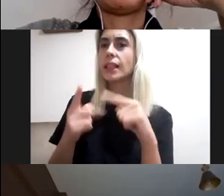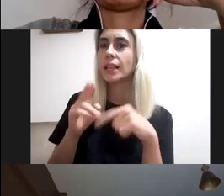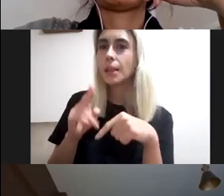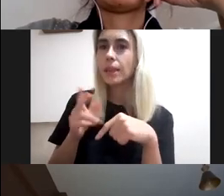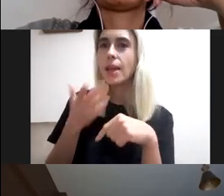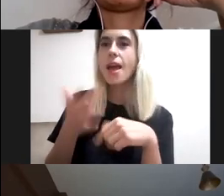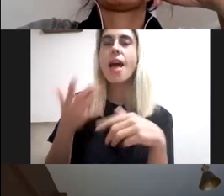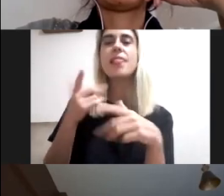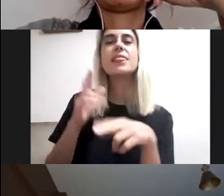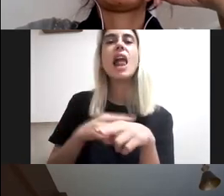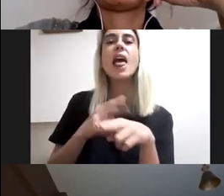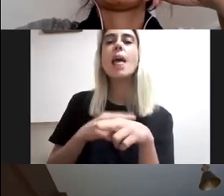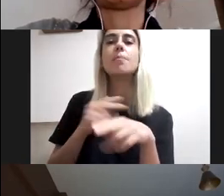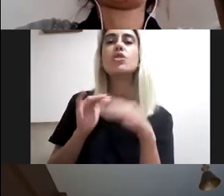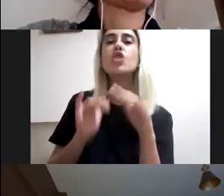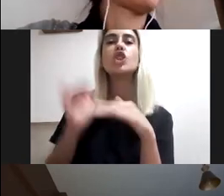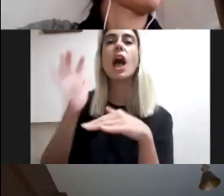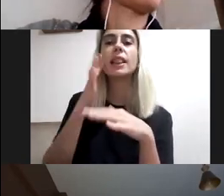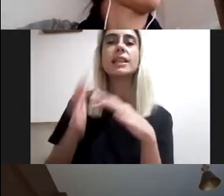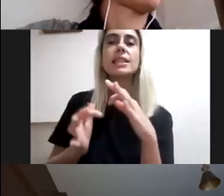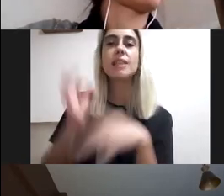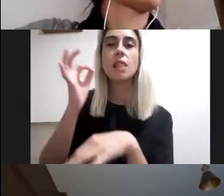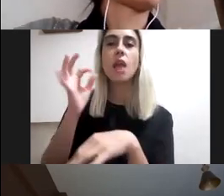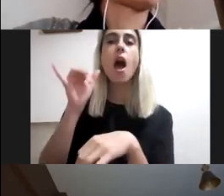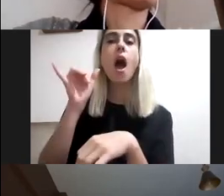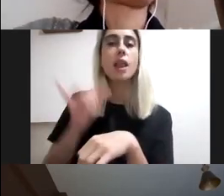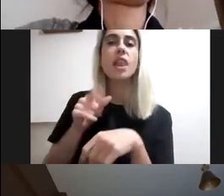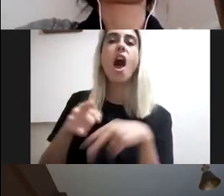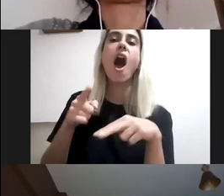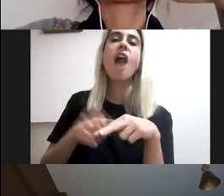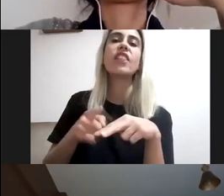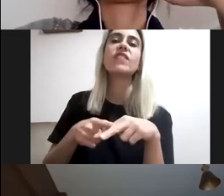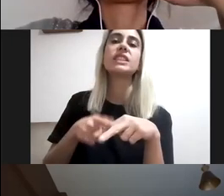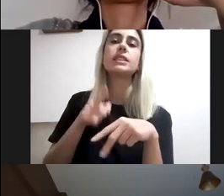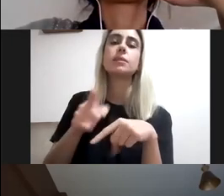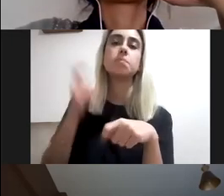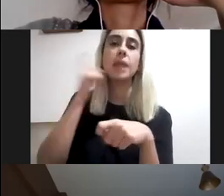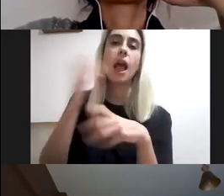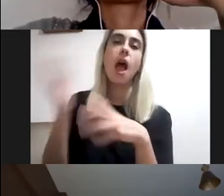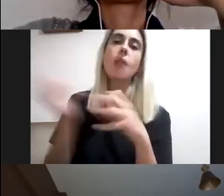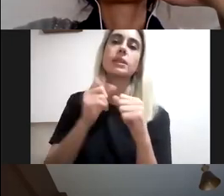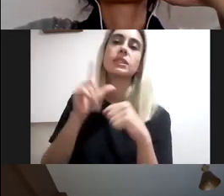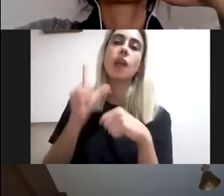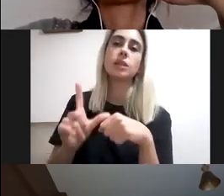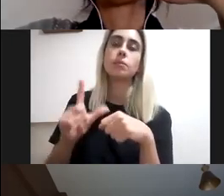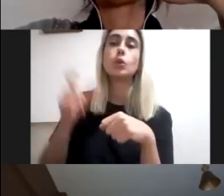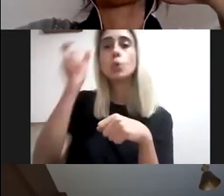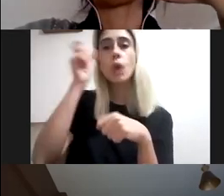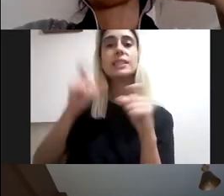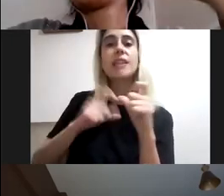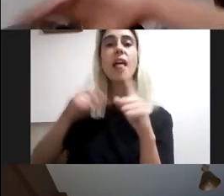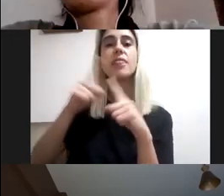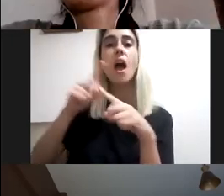tür deneyimi yaşayan insanların hakikaten aktivist insanlardan bir miktar olması lazım ama Türkiye'deki STK ve benzerinde